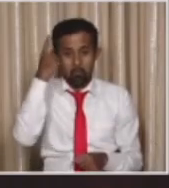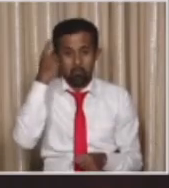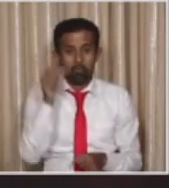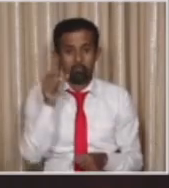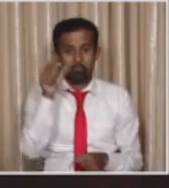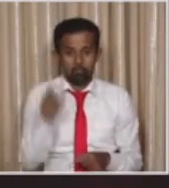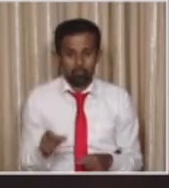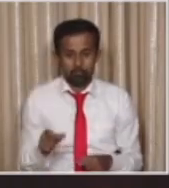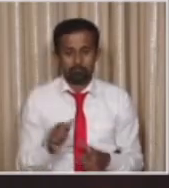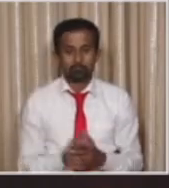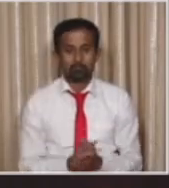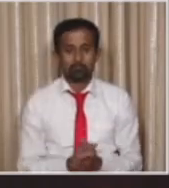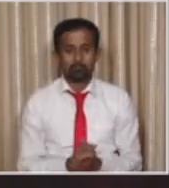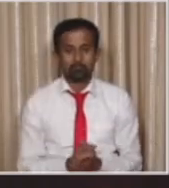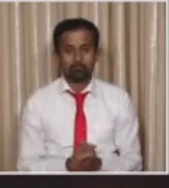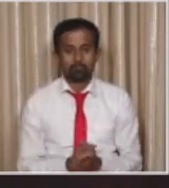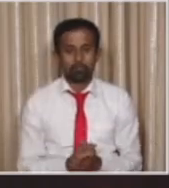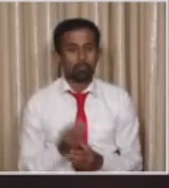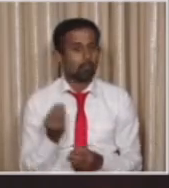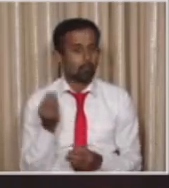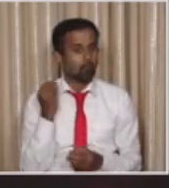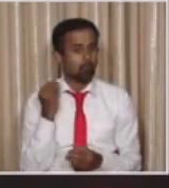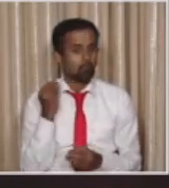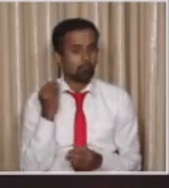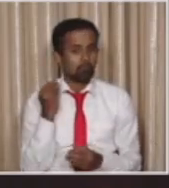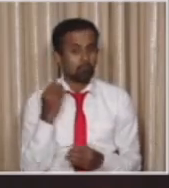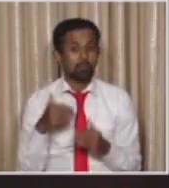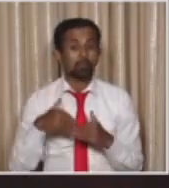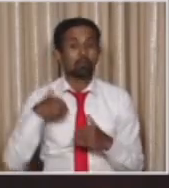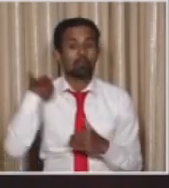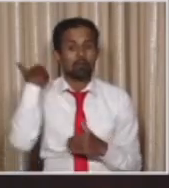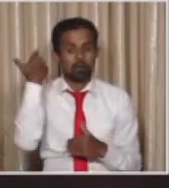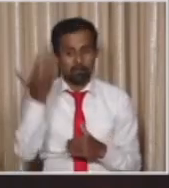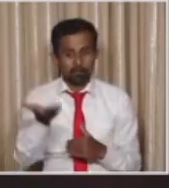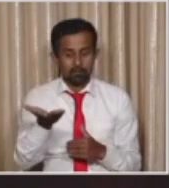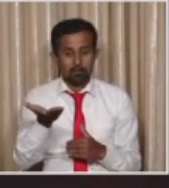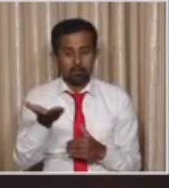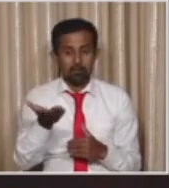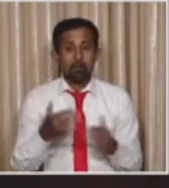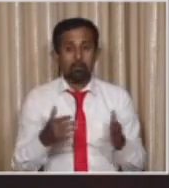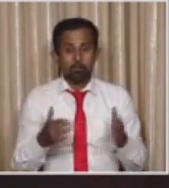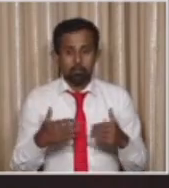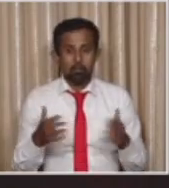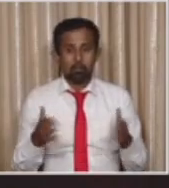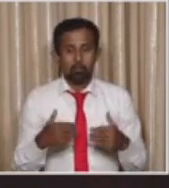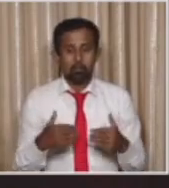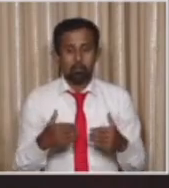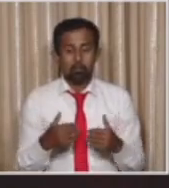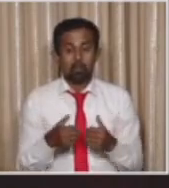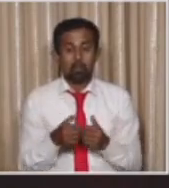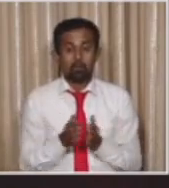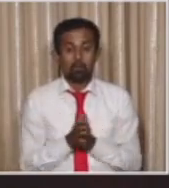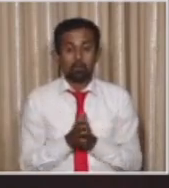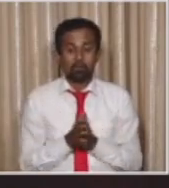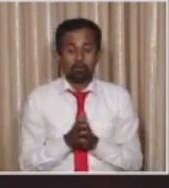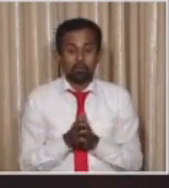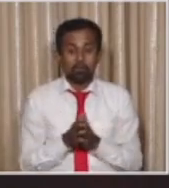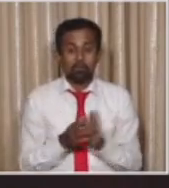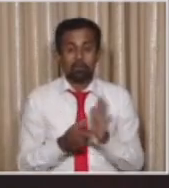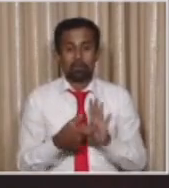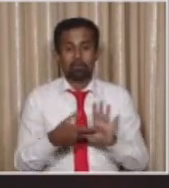विद्वतुन् नूतन लोके एतनिनु तेहाट गिहिल्ला तवदुरटत् मेक स्वाधीनकरण दरण